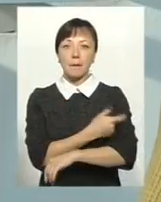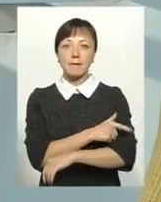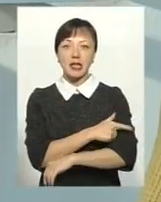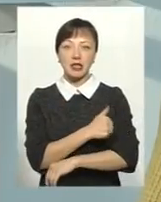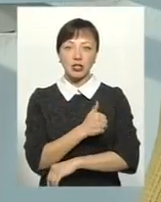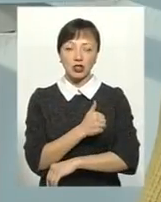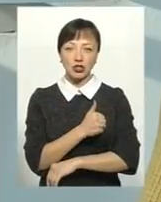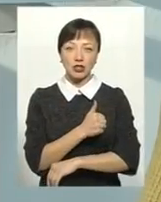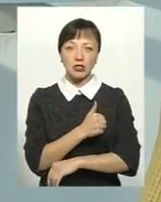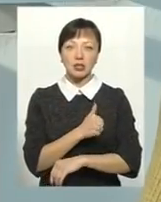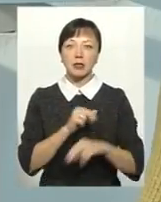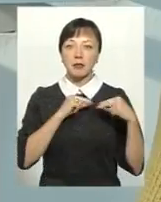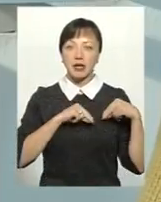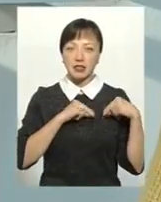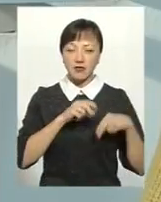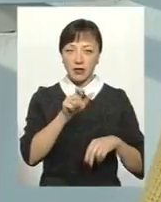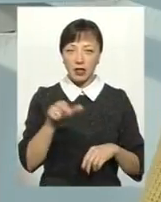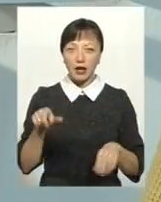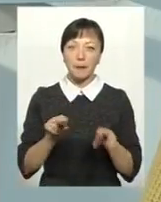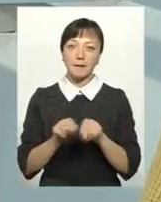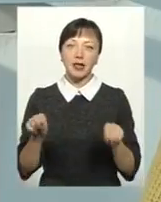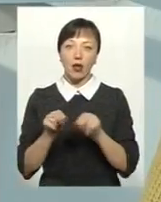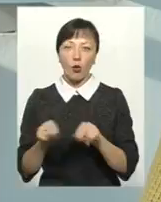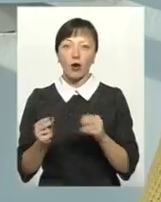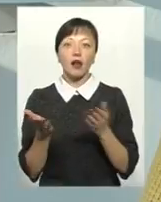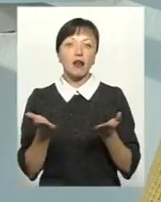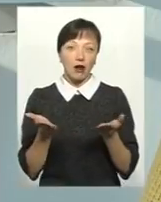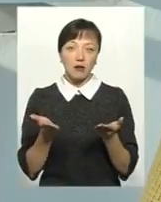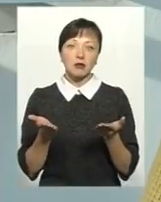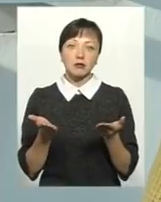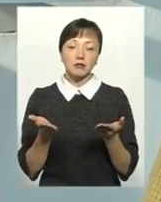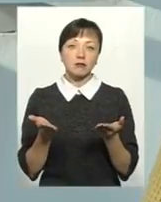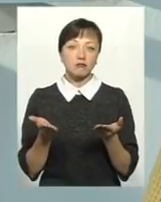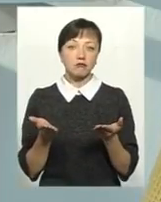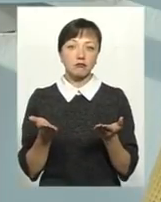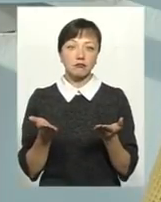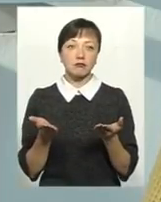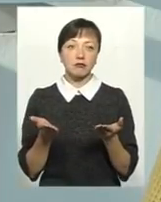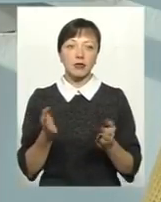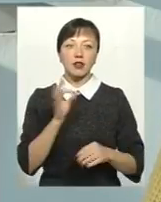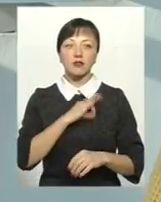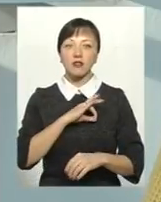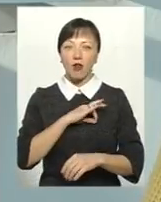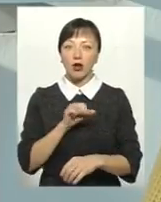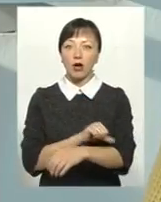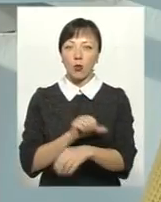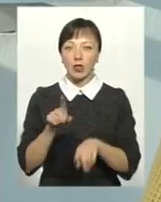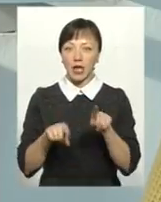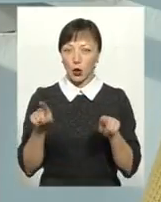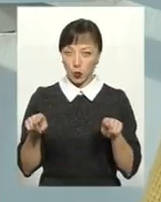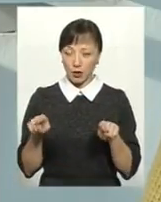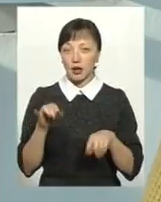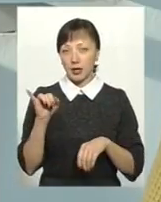медичний персонал, і педагоги, які, знаєте, вживають наркотики іноді.